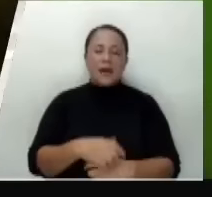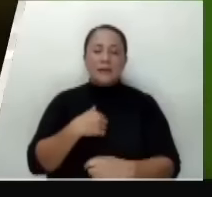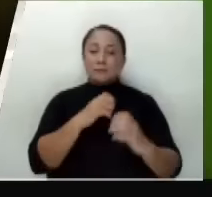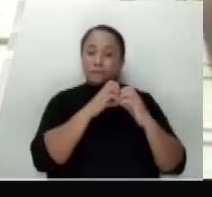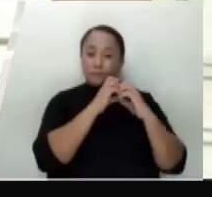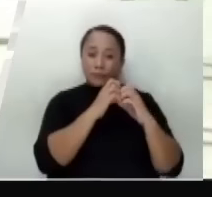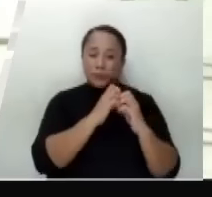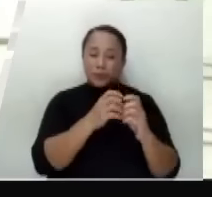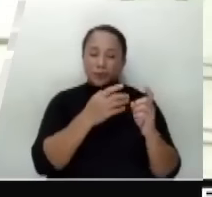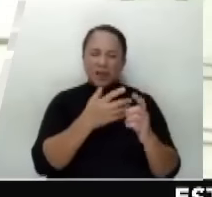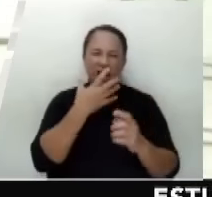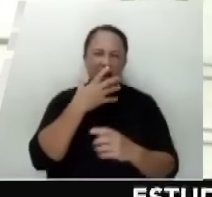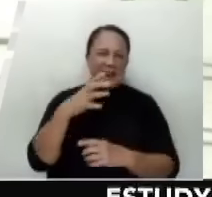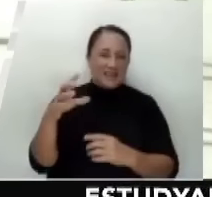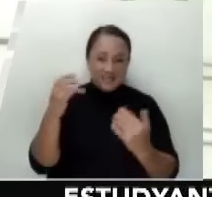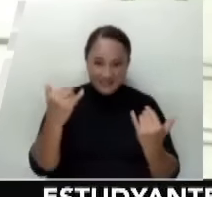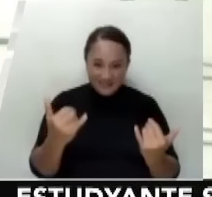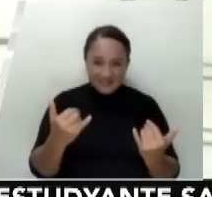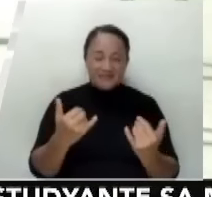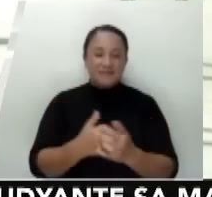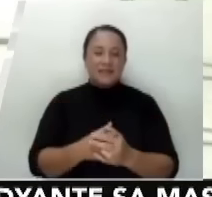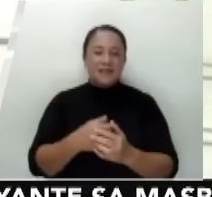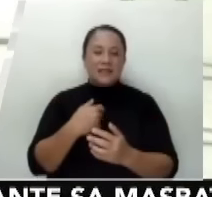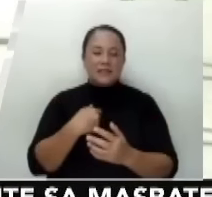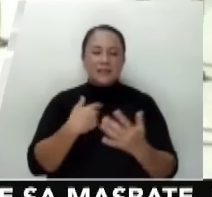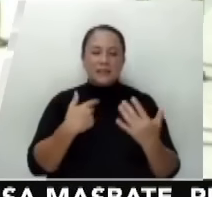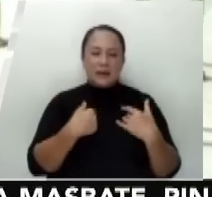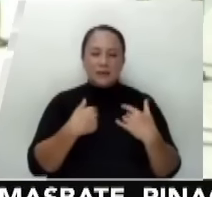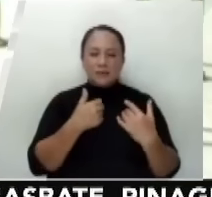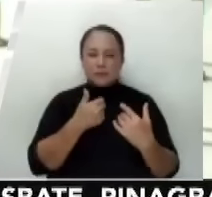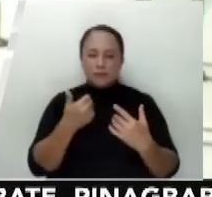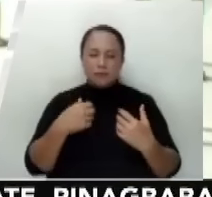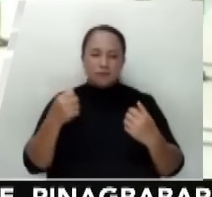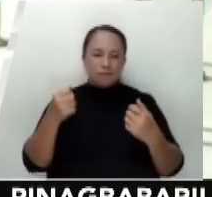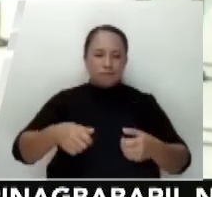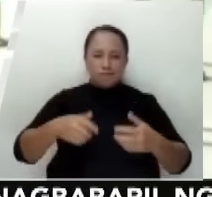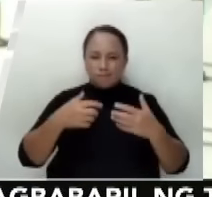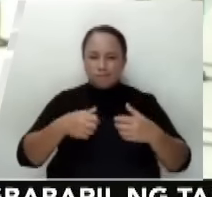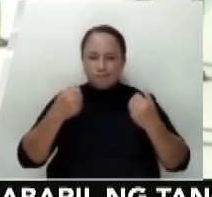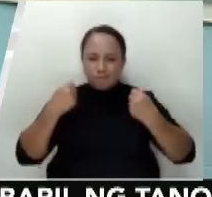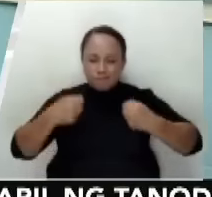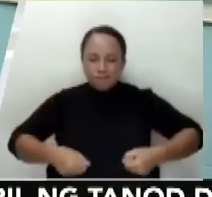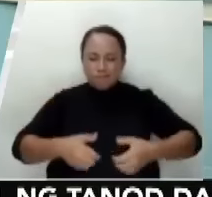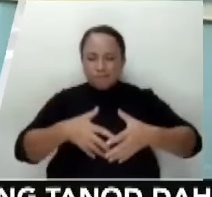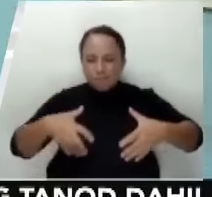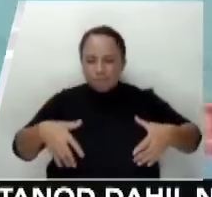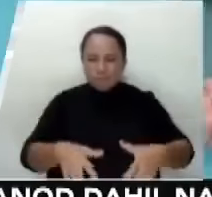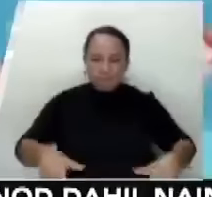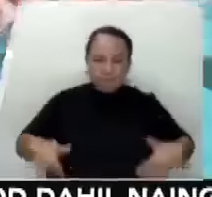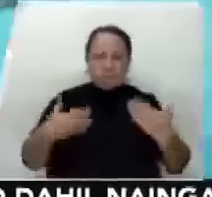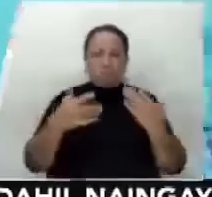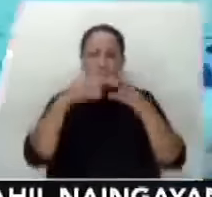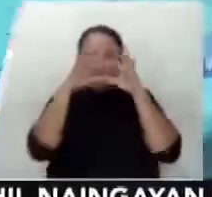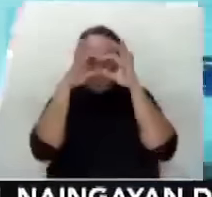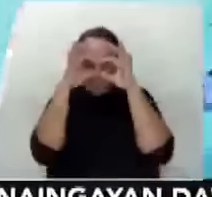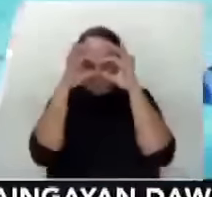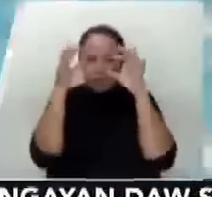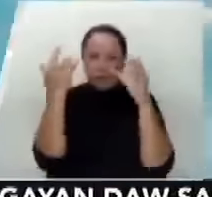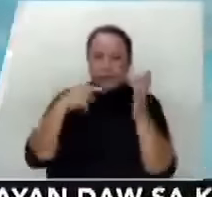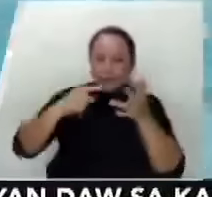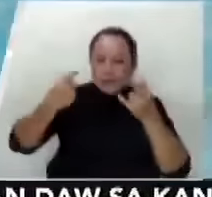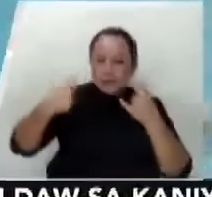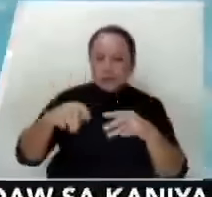is on. Kaya naman, grab your swimsuits and your goggles. Dahil susubok tayo ng sport na di lang